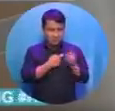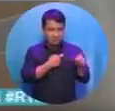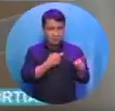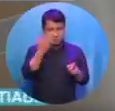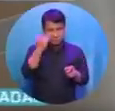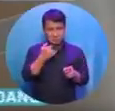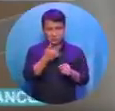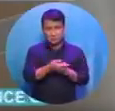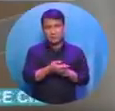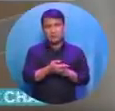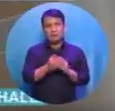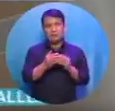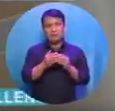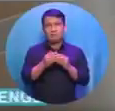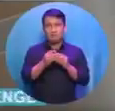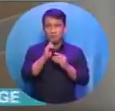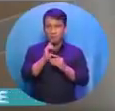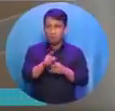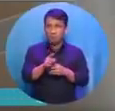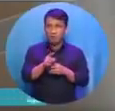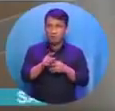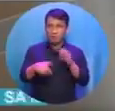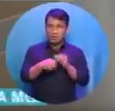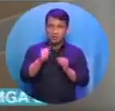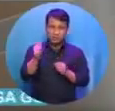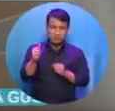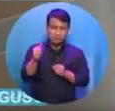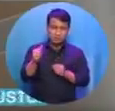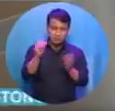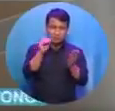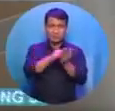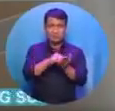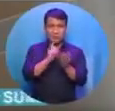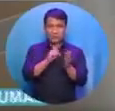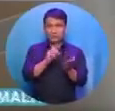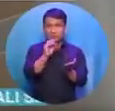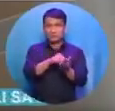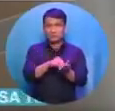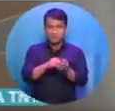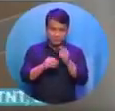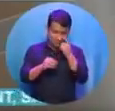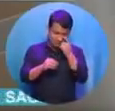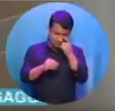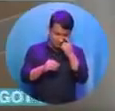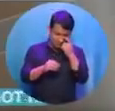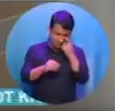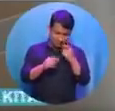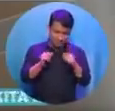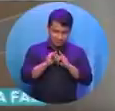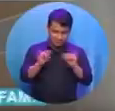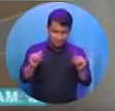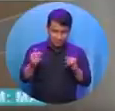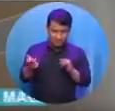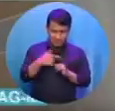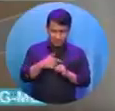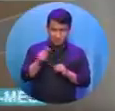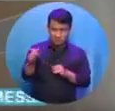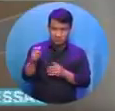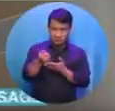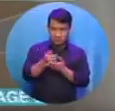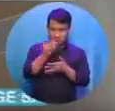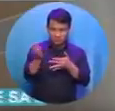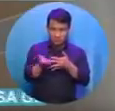kanyang seguridad, sir, and then siya po ay magpapablatter. Yes, sir. At the same time, kayo po ay